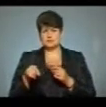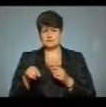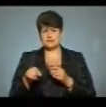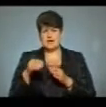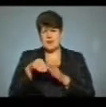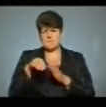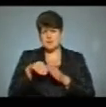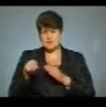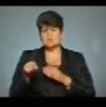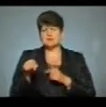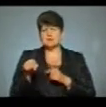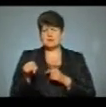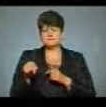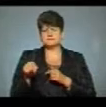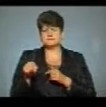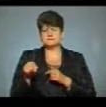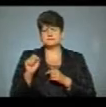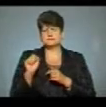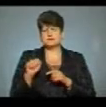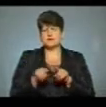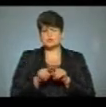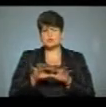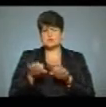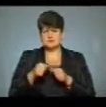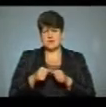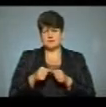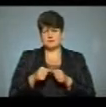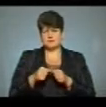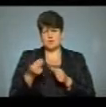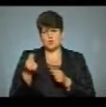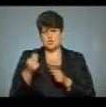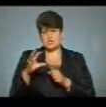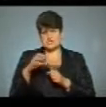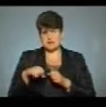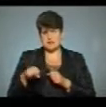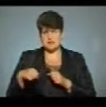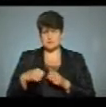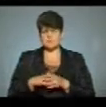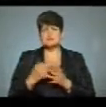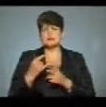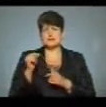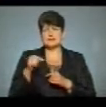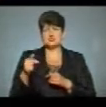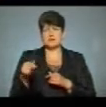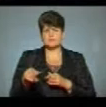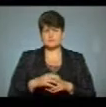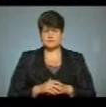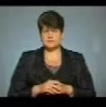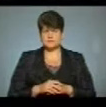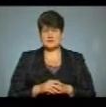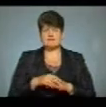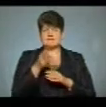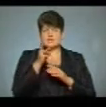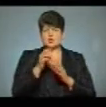гаманець, і там теж вони забрали речі. Гроші забрали. Скільки? 1000 гривень. Відеореєстратор